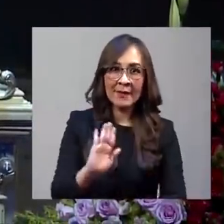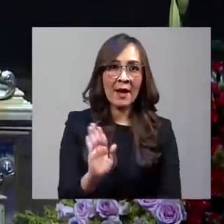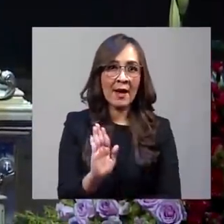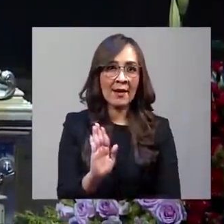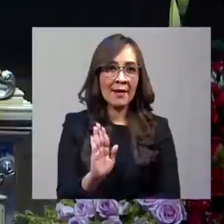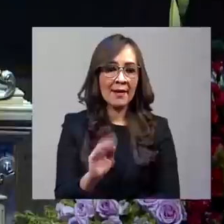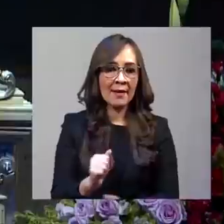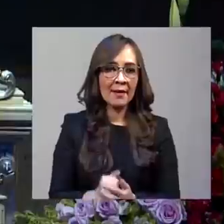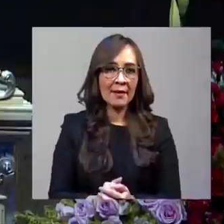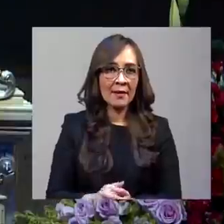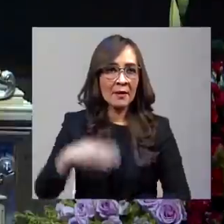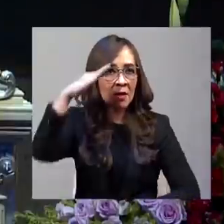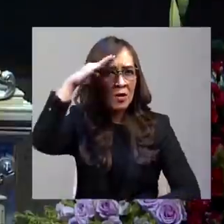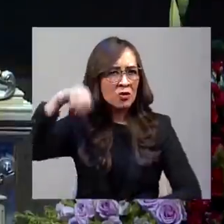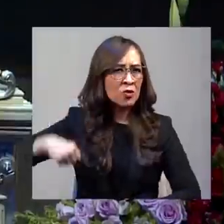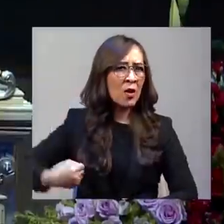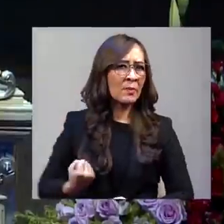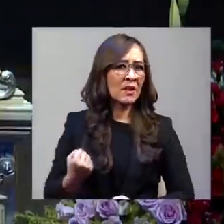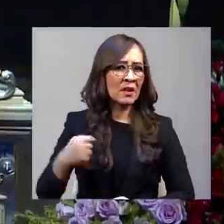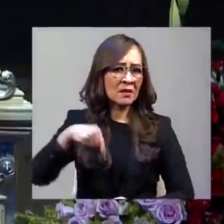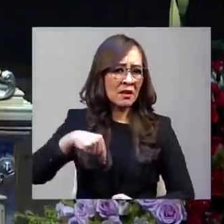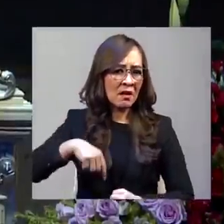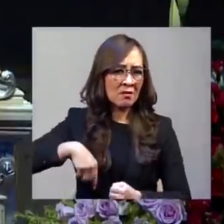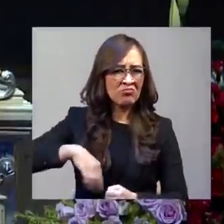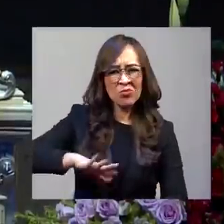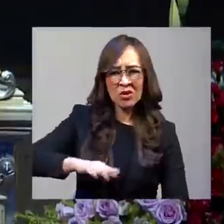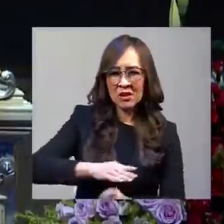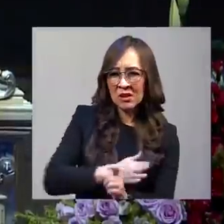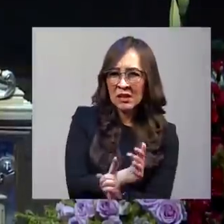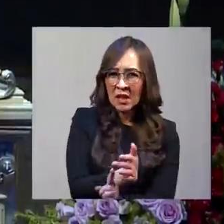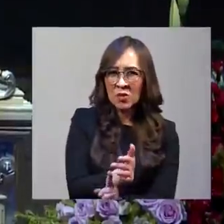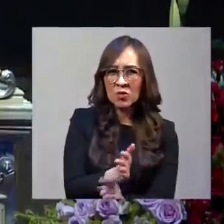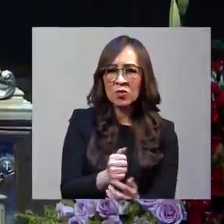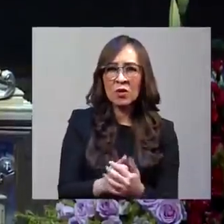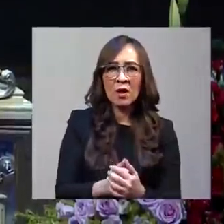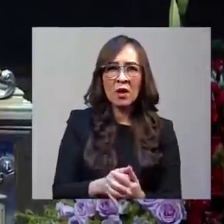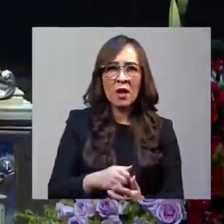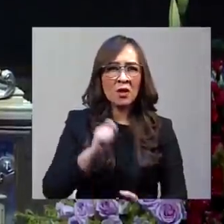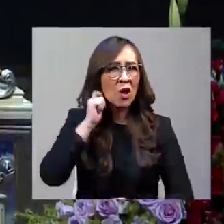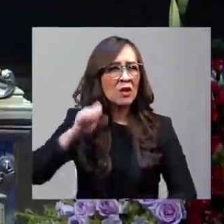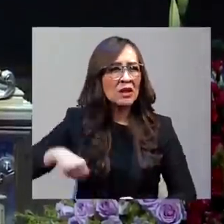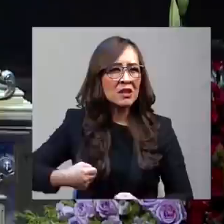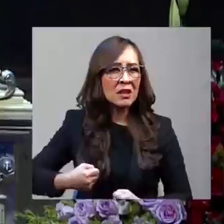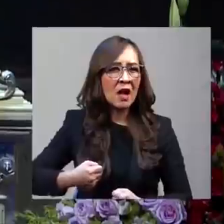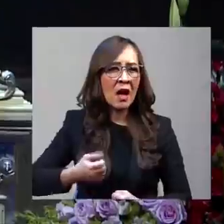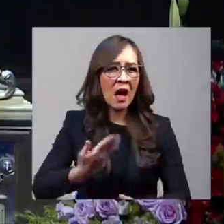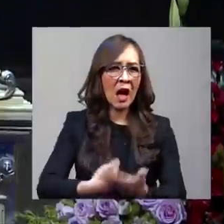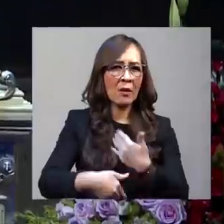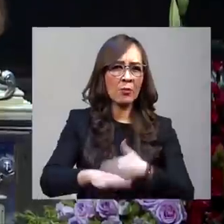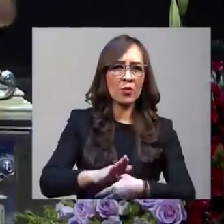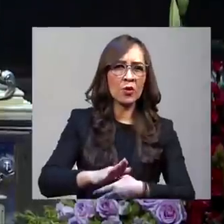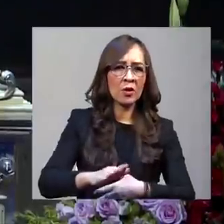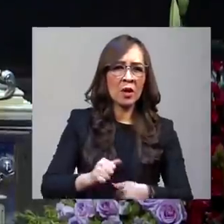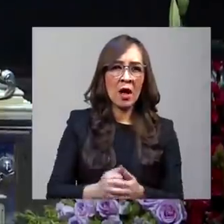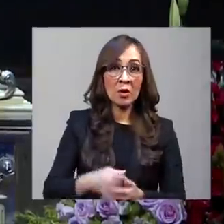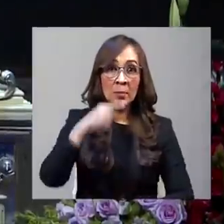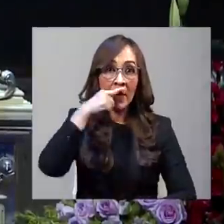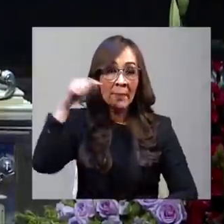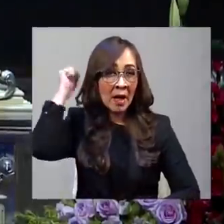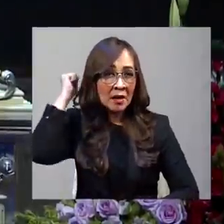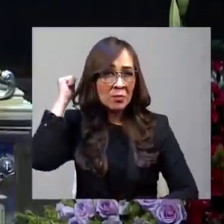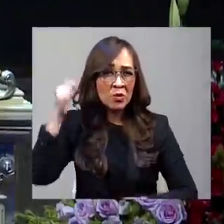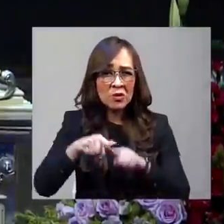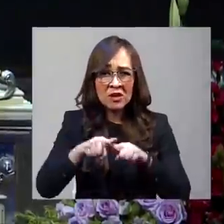Saudara-saudara yang suaminya sedang selingkuh. Saudara-saudara yang istrinya sedang lari meninggalkan. Saudara-saudara yang mama papanya sedang bercerai. Saudara-saudara yang cintanya